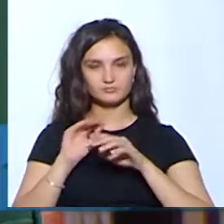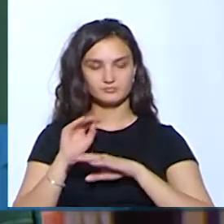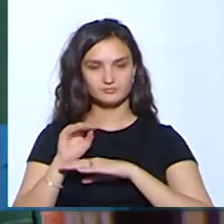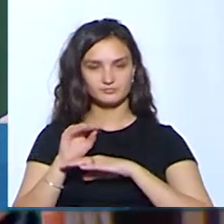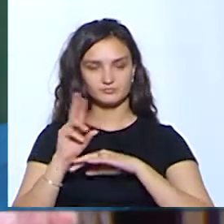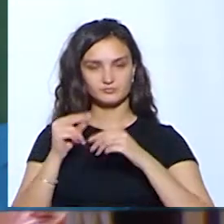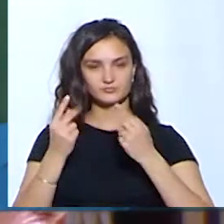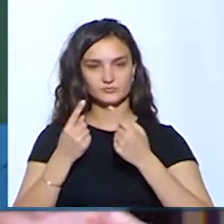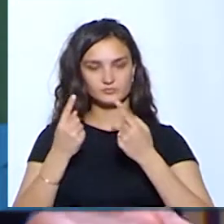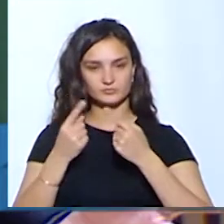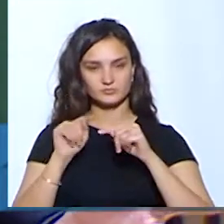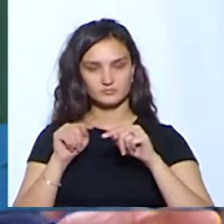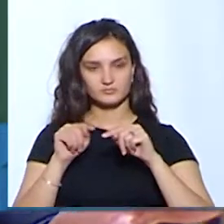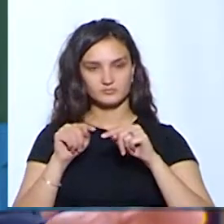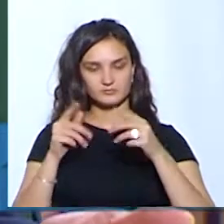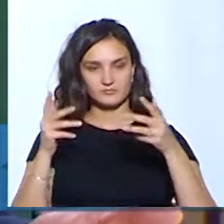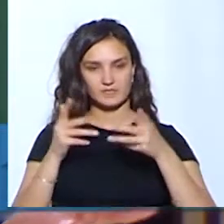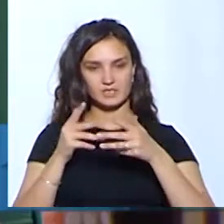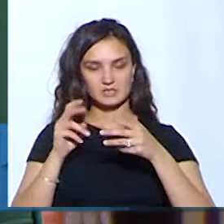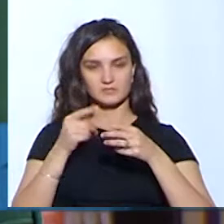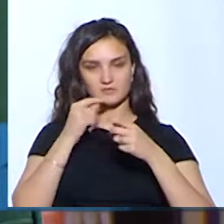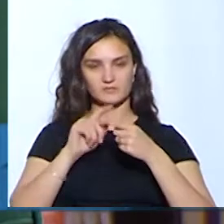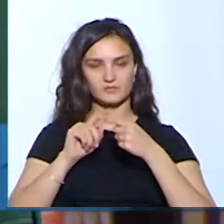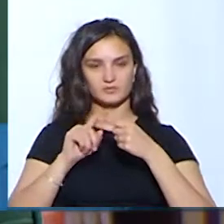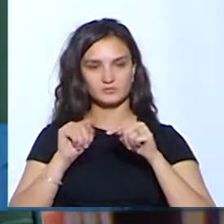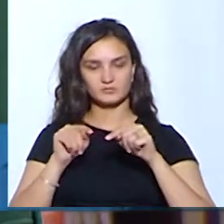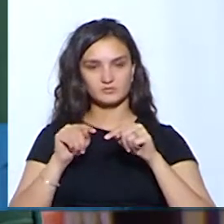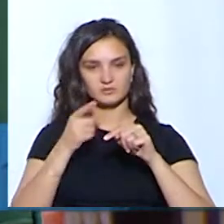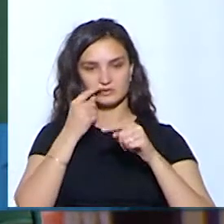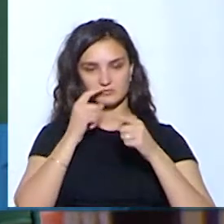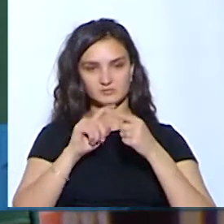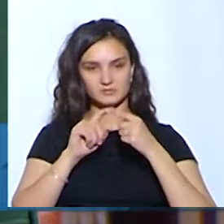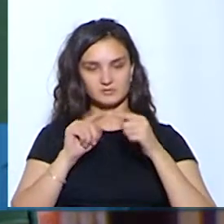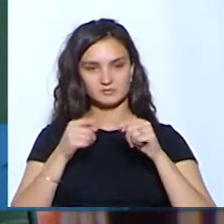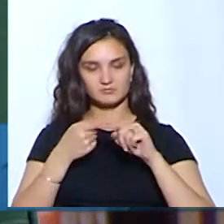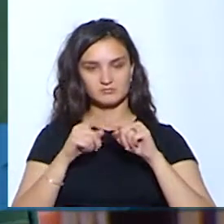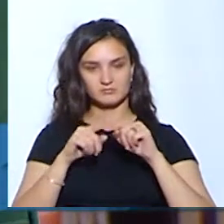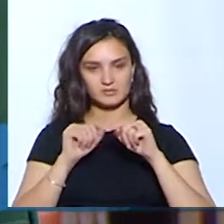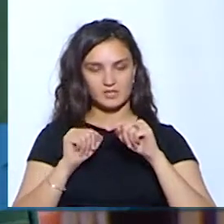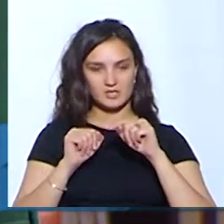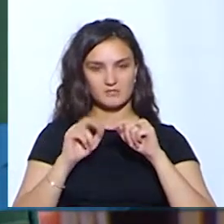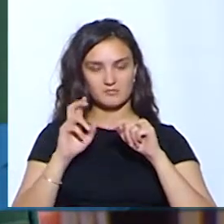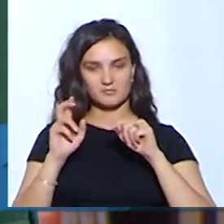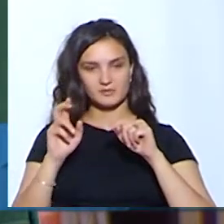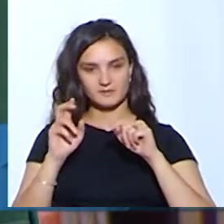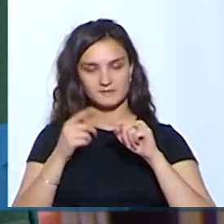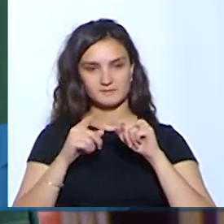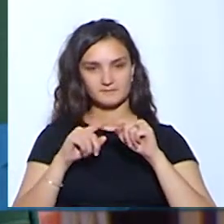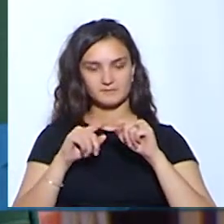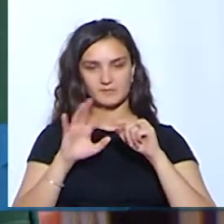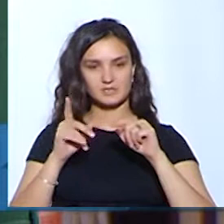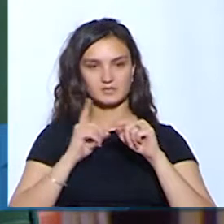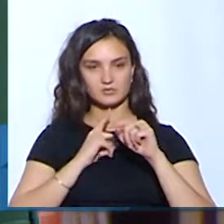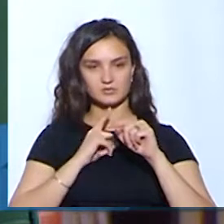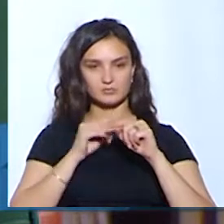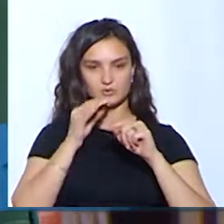ნუ ჩვეულებრივი გაციების ვირუსები რაც ქვია. ნუ გრიპის ვირუსი ჯერ არც ა, არც ბ, არ გამოჩენილა, არც